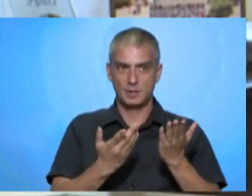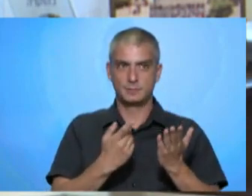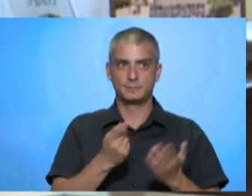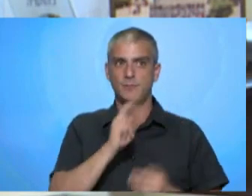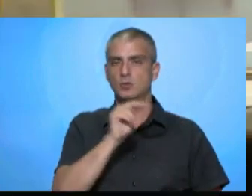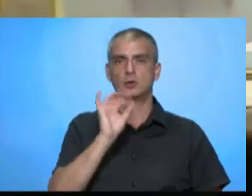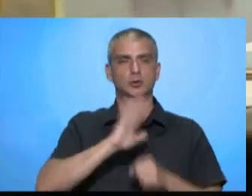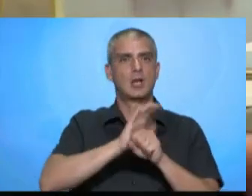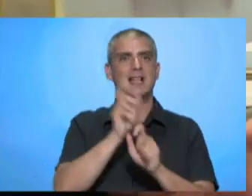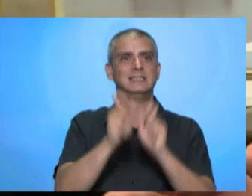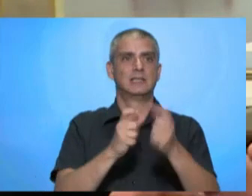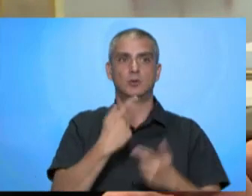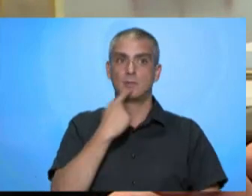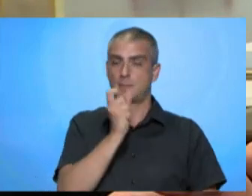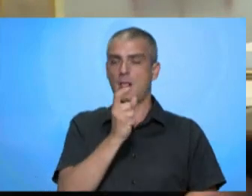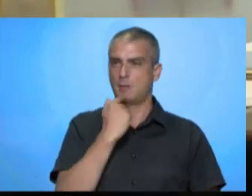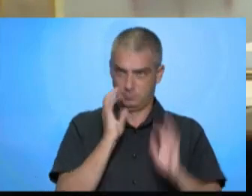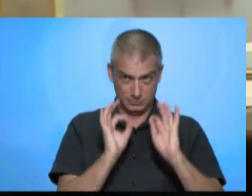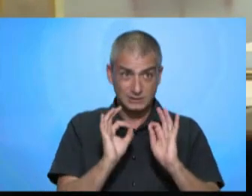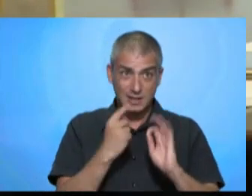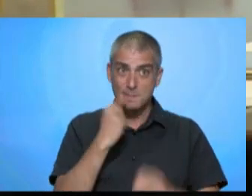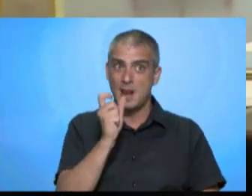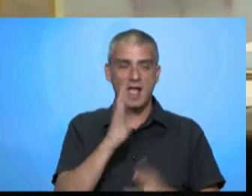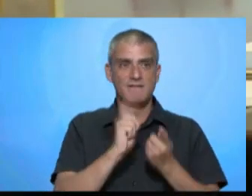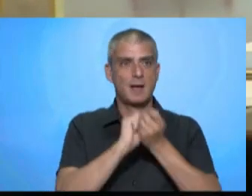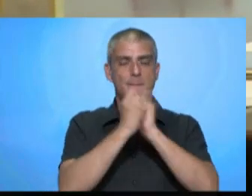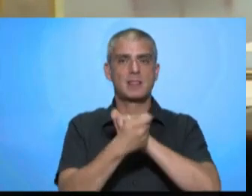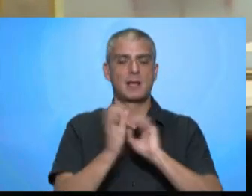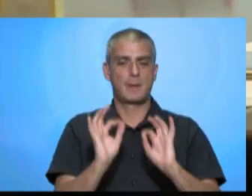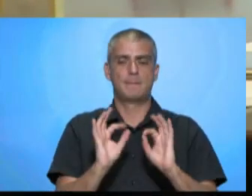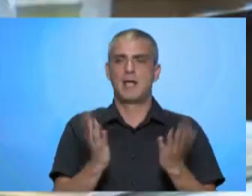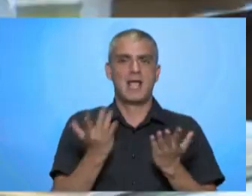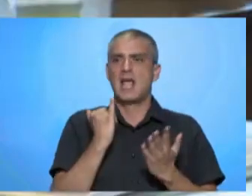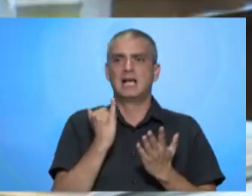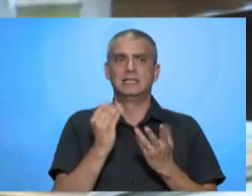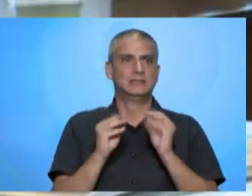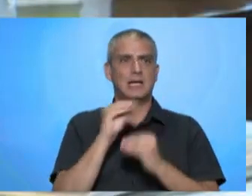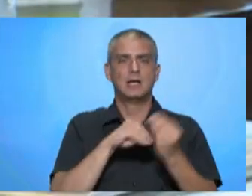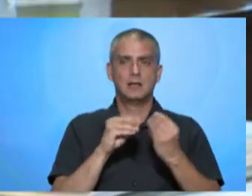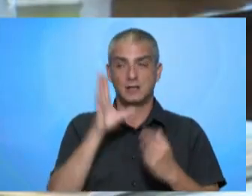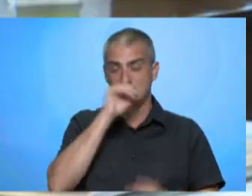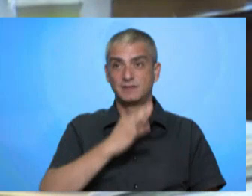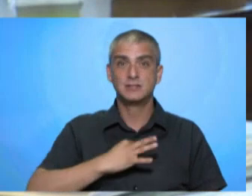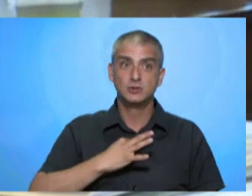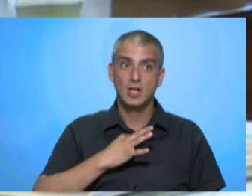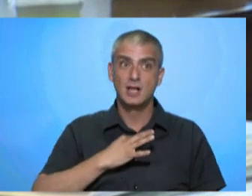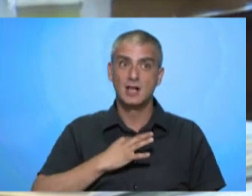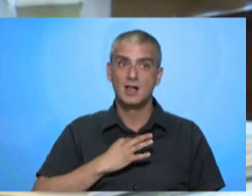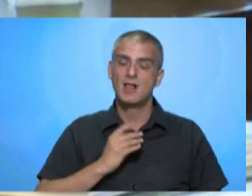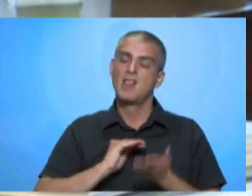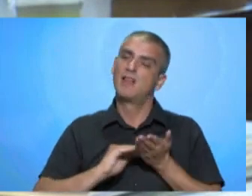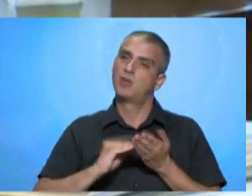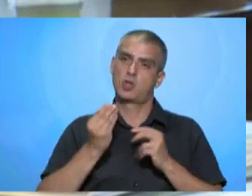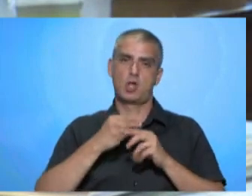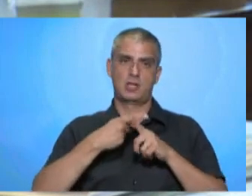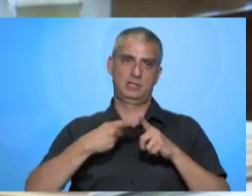סוגיית הסנקציות. מילת הסנקציות זה בסדר, מילה, אבל איך מתרגלים את זה הלכה למעשה? על איזה פורמולה? לפי תפיסתי לפחות עוד חצי